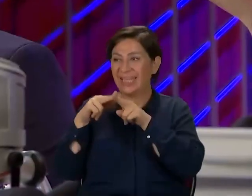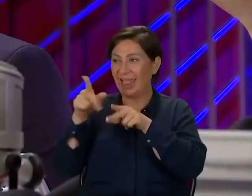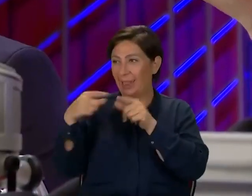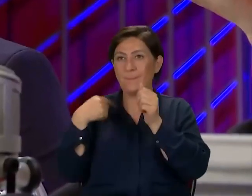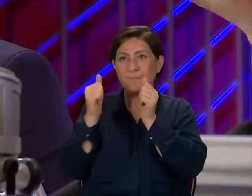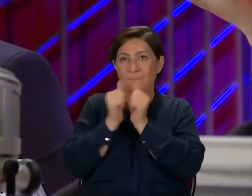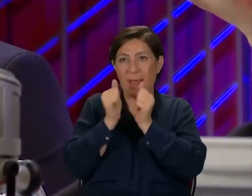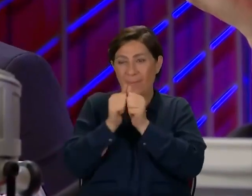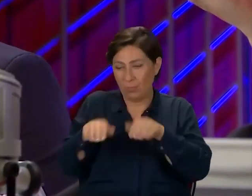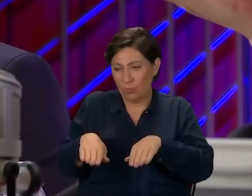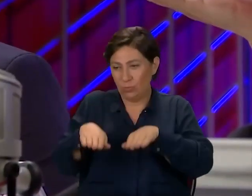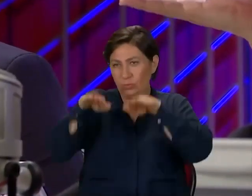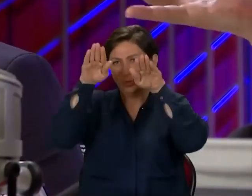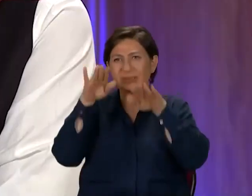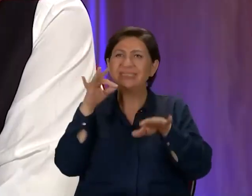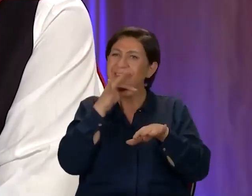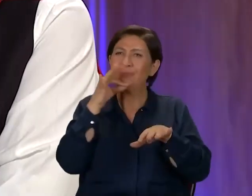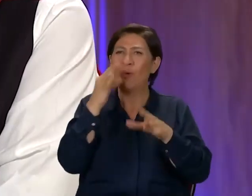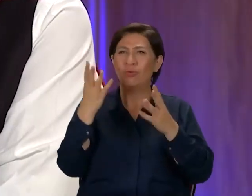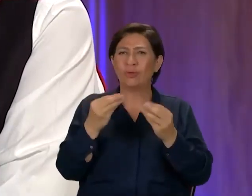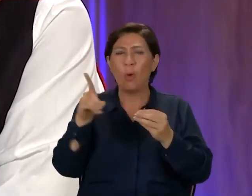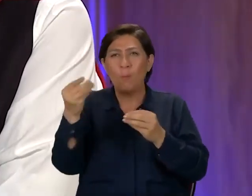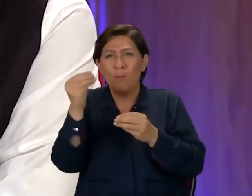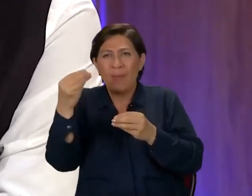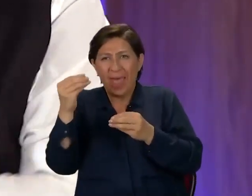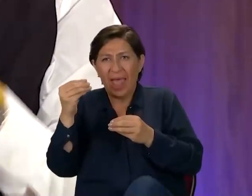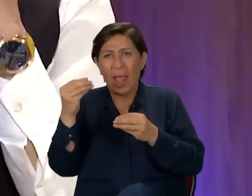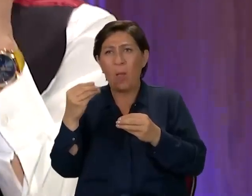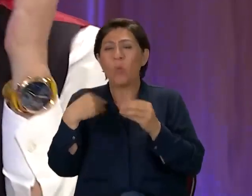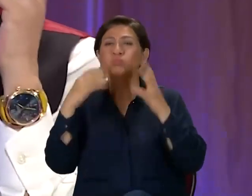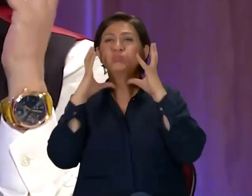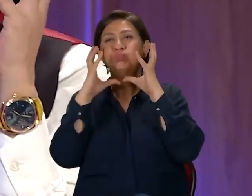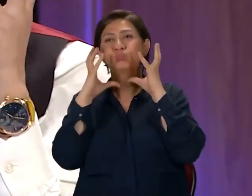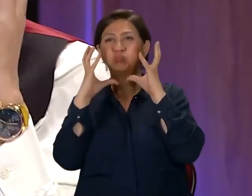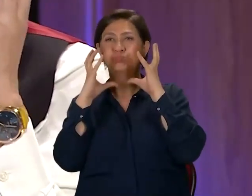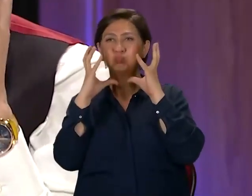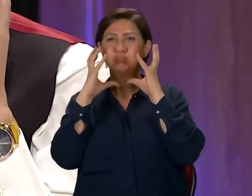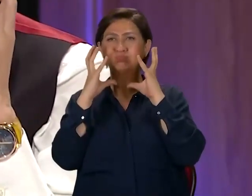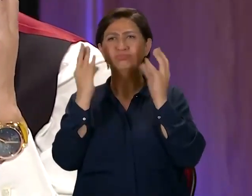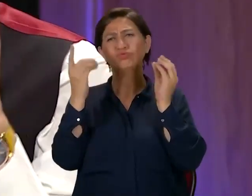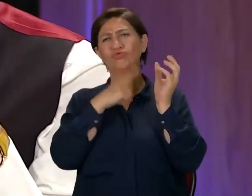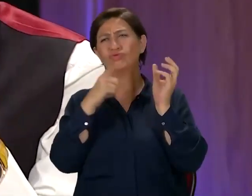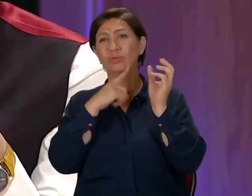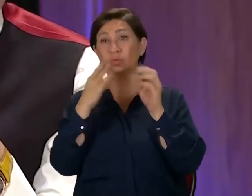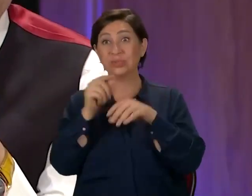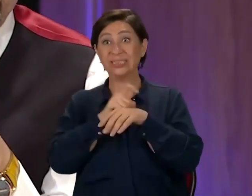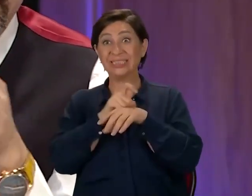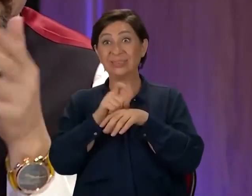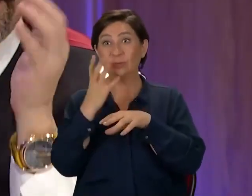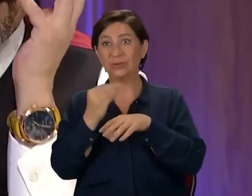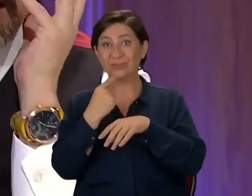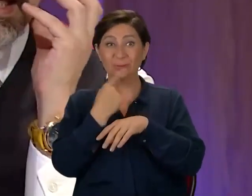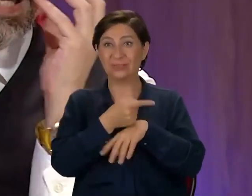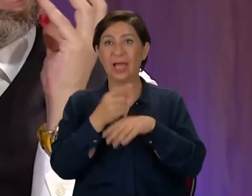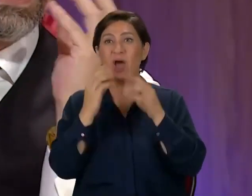ile beraber büyümüş gibi filan olduk. Kenan Doğulu bebekti. Ve böyle kocaman yanaklı nasıl tatlı bir çok sinir oluyor bunu